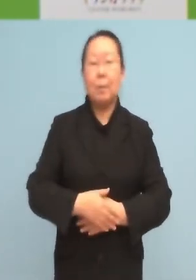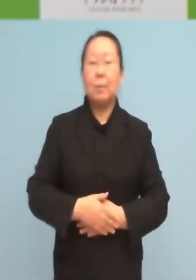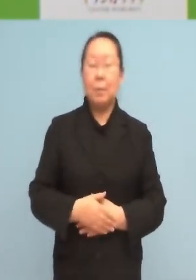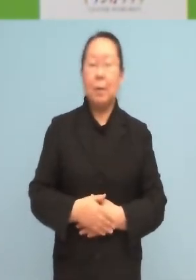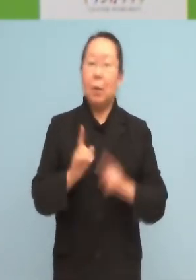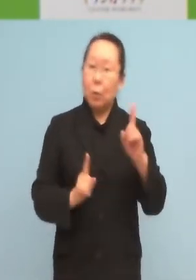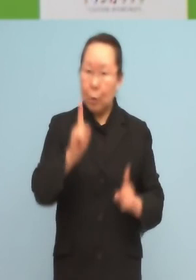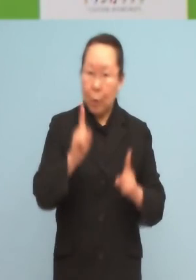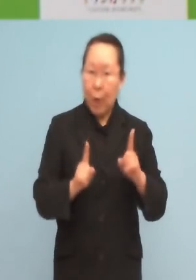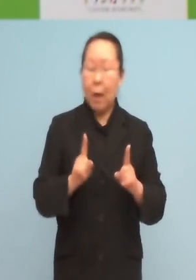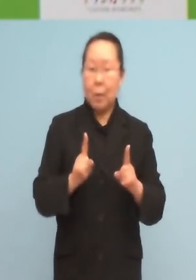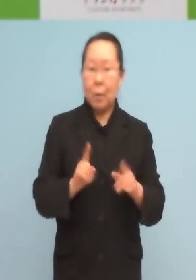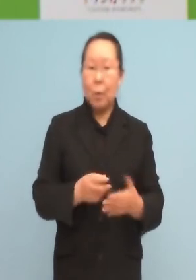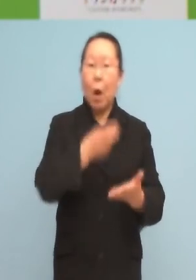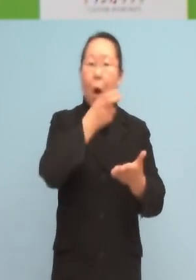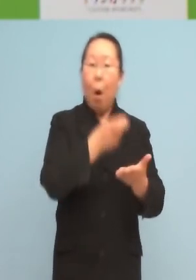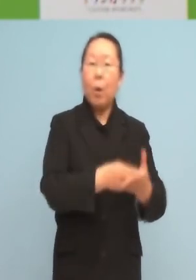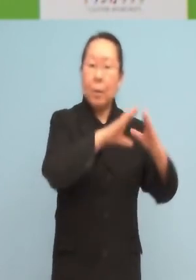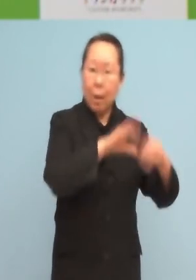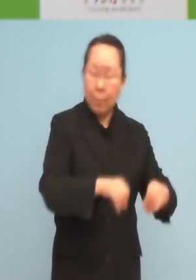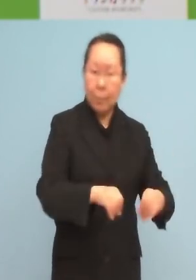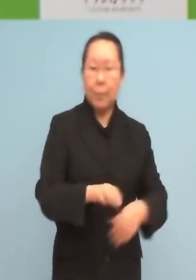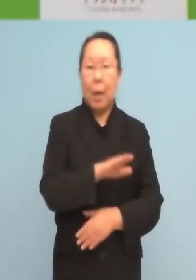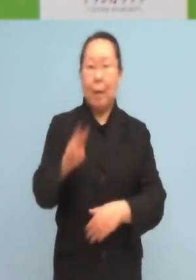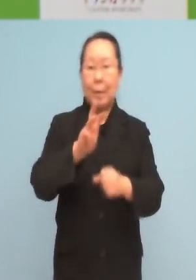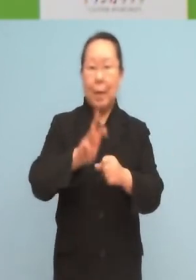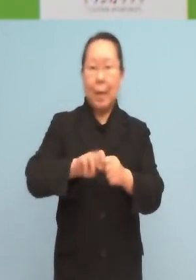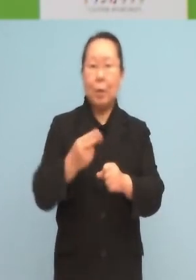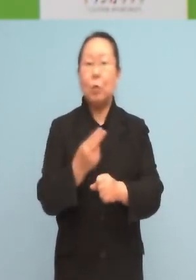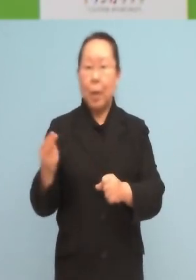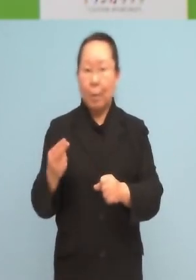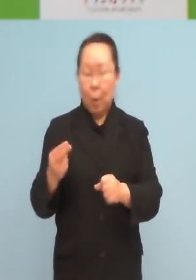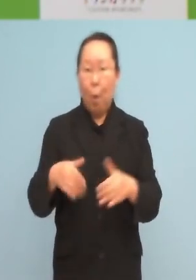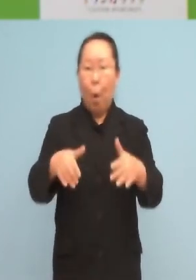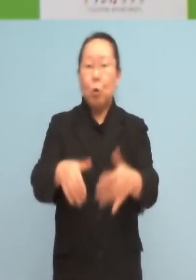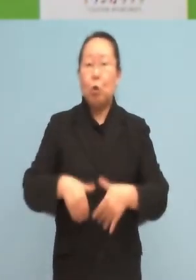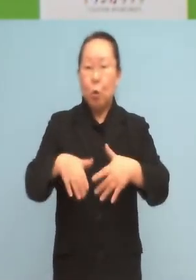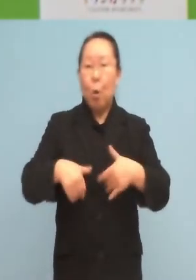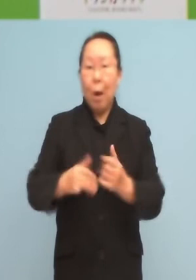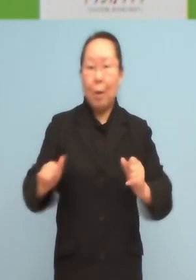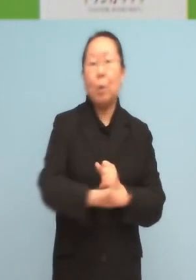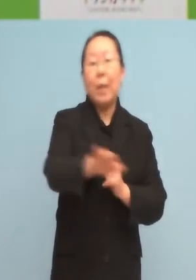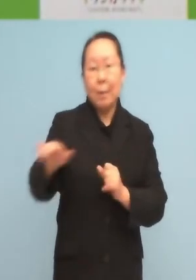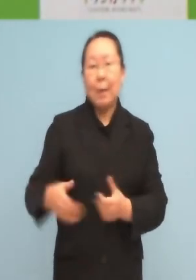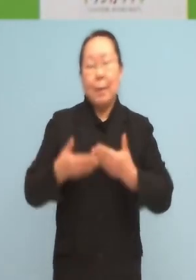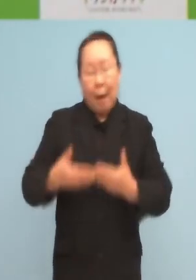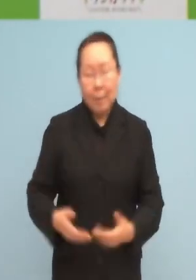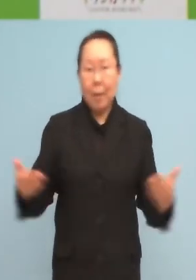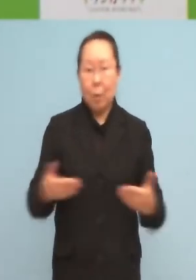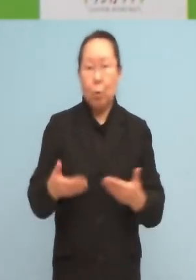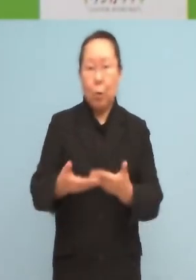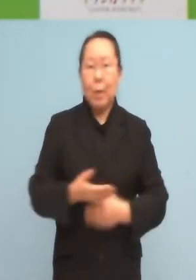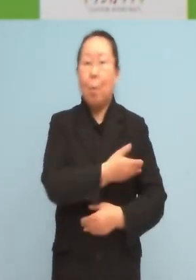りあえずこの30年、法律がなくなった直後の30年度も生産者の方に安心して生産していただける体制